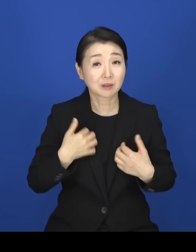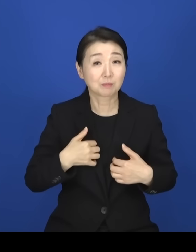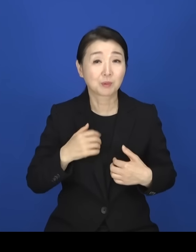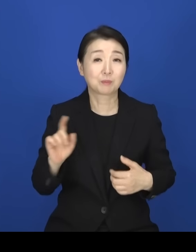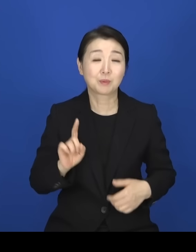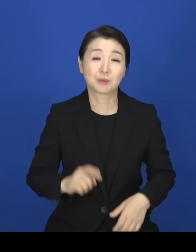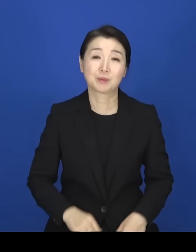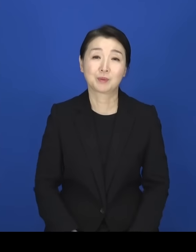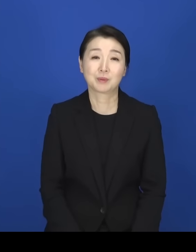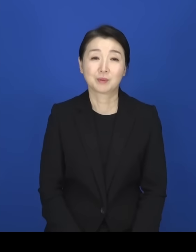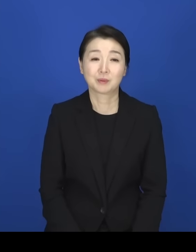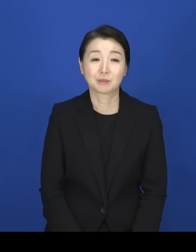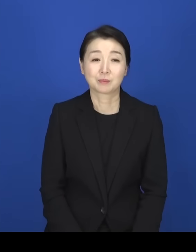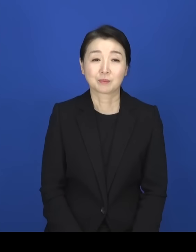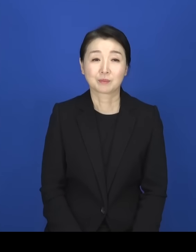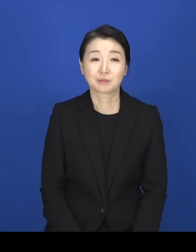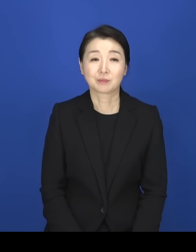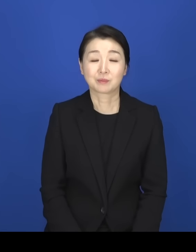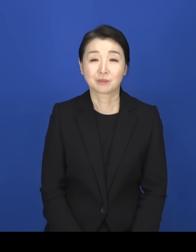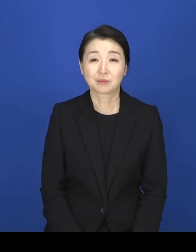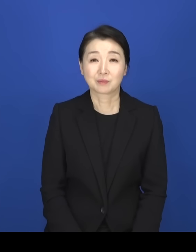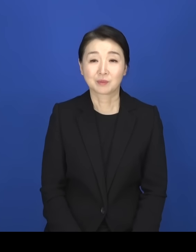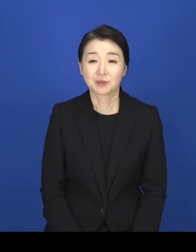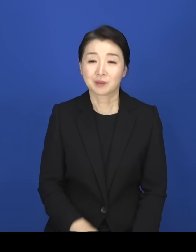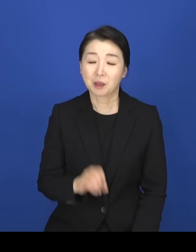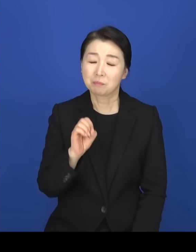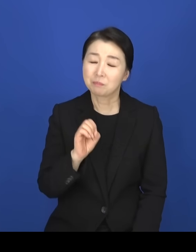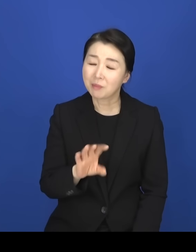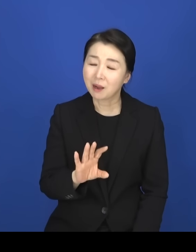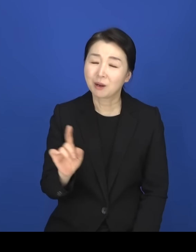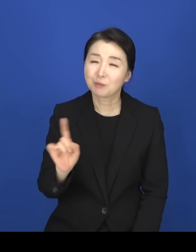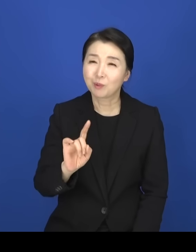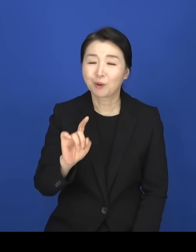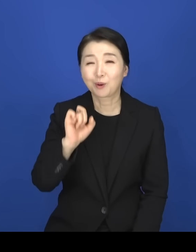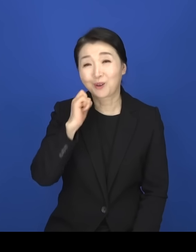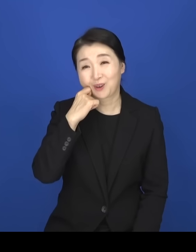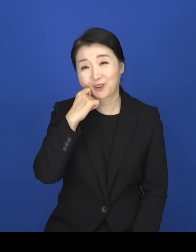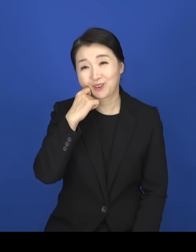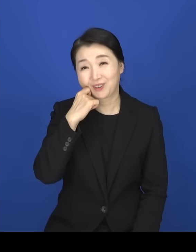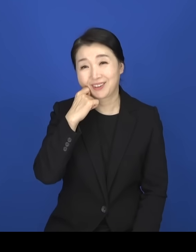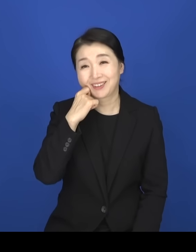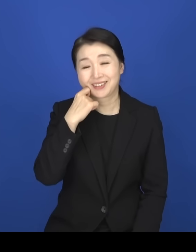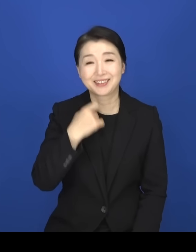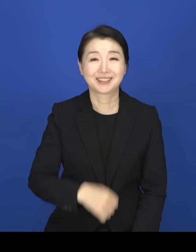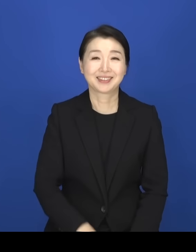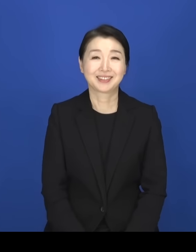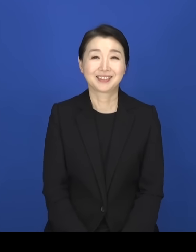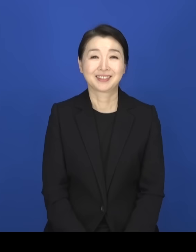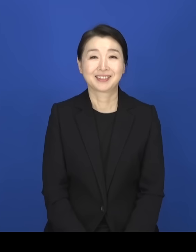기쁘세요? 사실은 진짜 어디서부터 어디까지 얘기해야 될지 네. 참 어려운데 예.